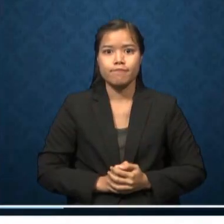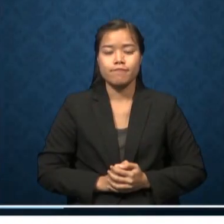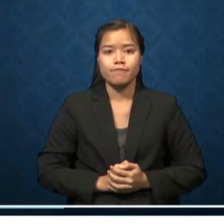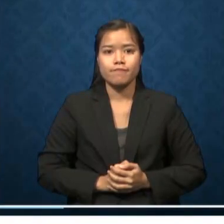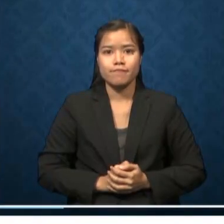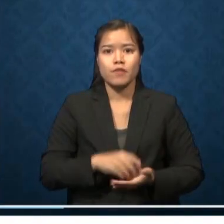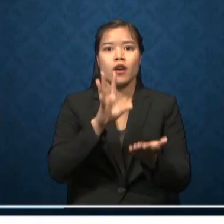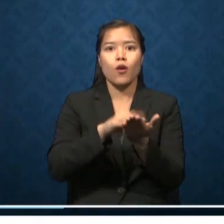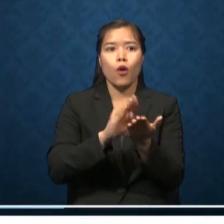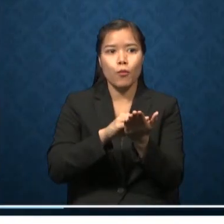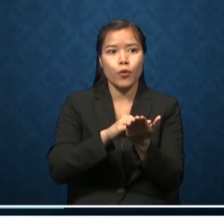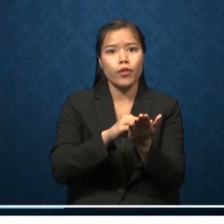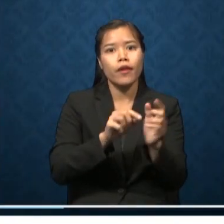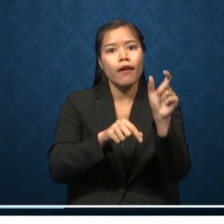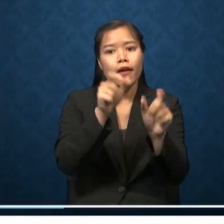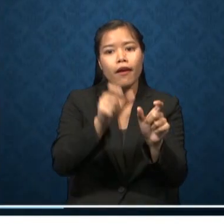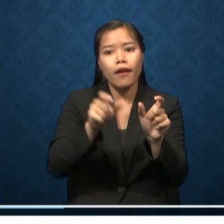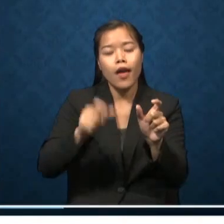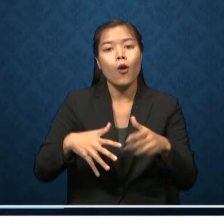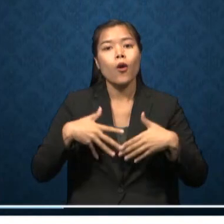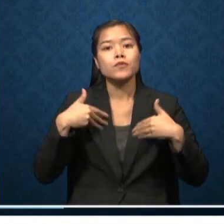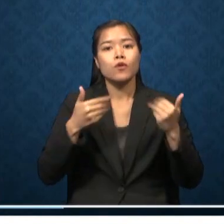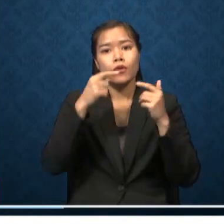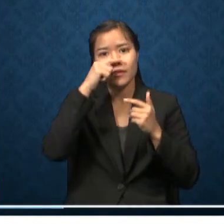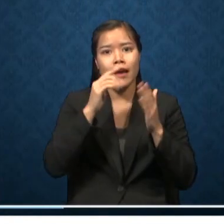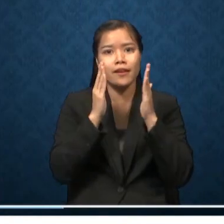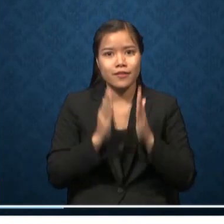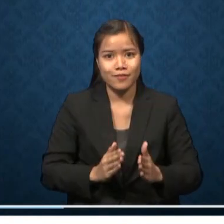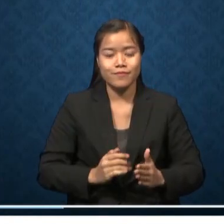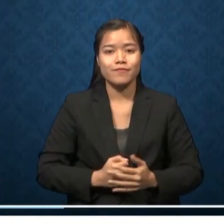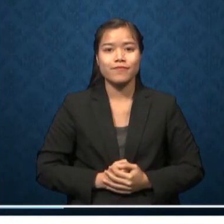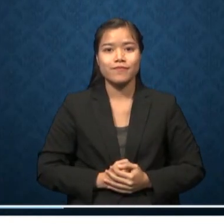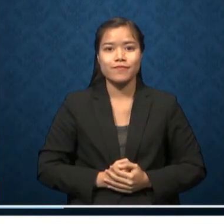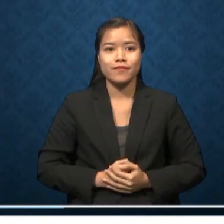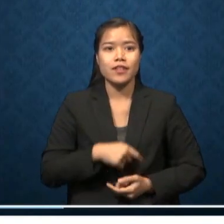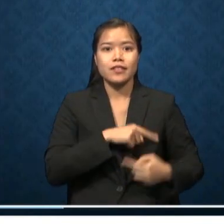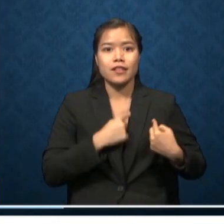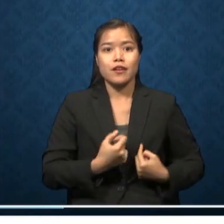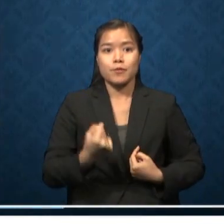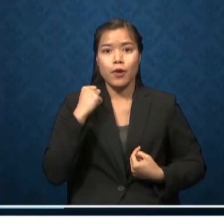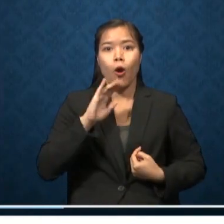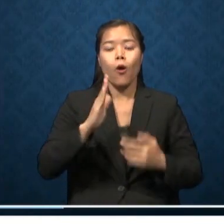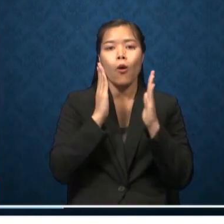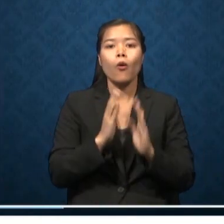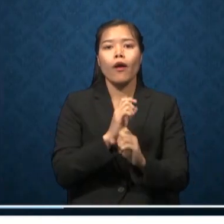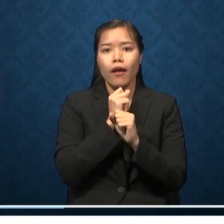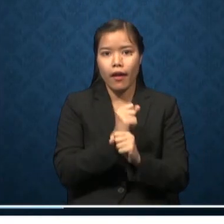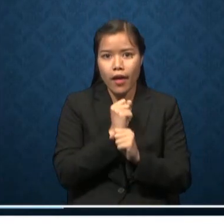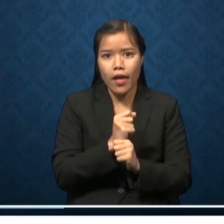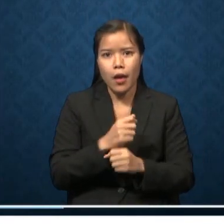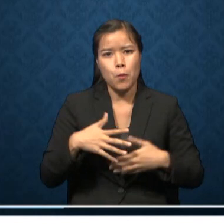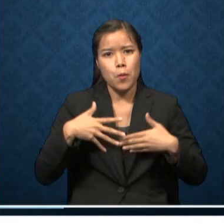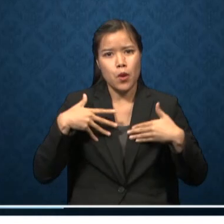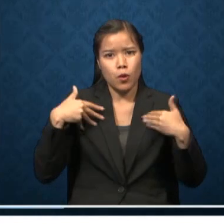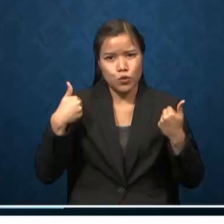นี้เป็นข้อมูลความสุขคนไทยนะคะที่สูงขึ้นต่อเลยค่ะพลังใจของผู้สูงอายุนะคะเราพบว่าถึงจะมีความสุขเยอะขึ้น